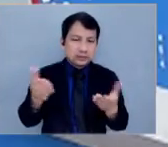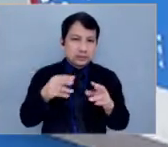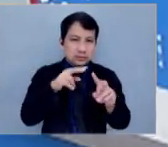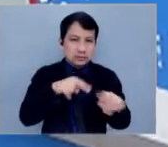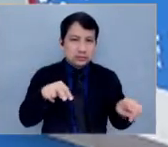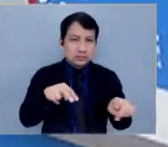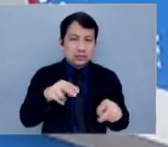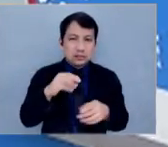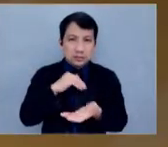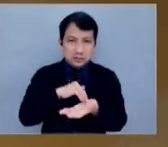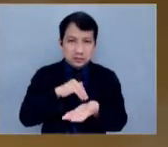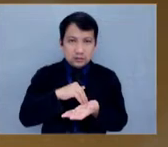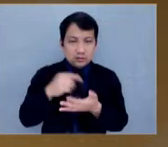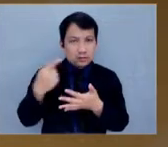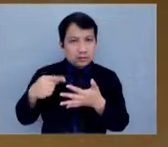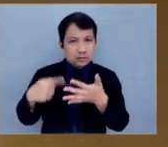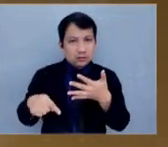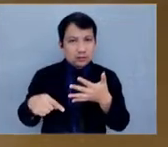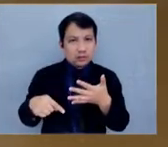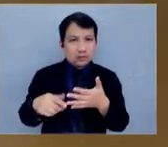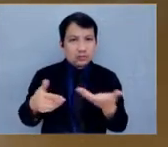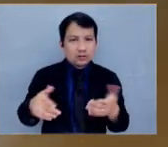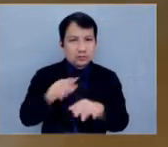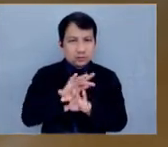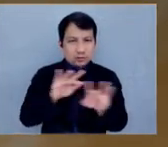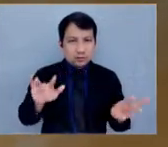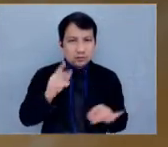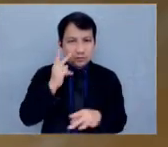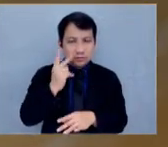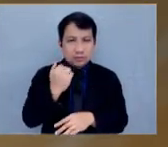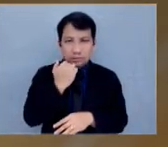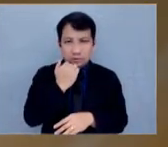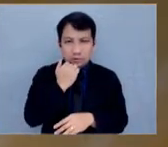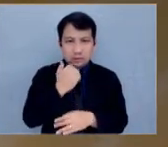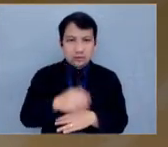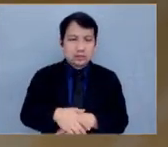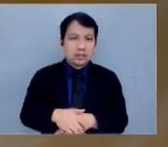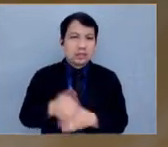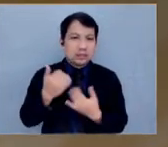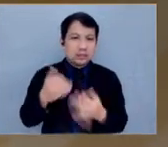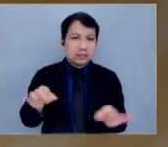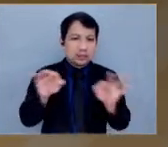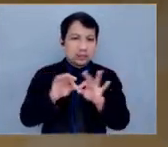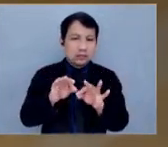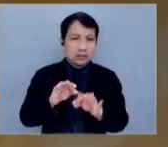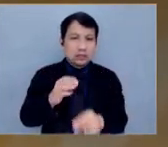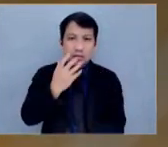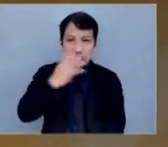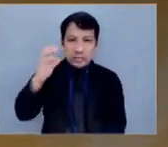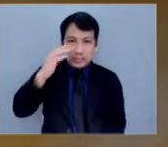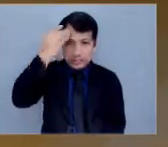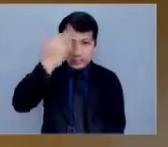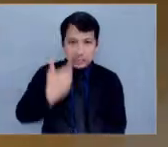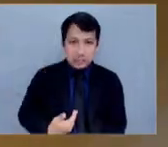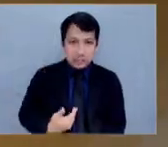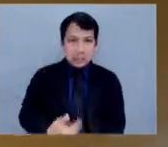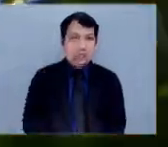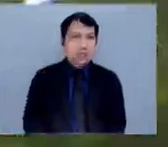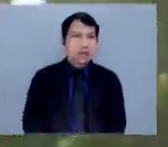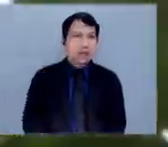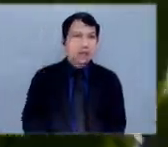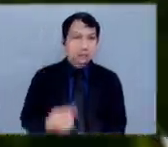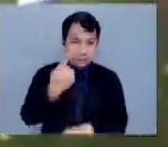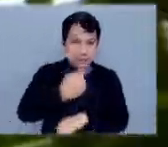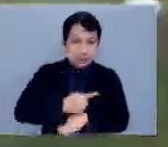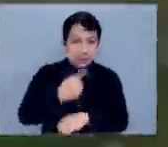na tumingin sa kanya, walang nakikitang foul play. Posibleng na heat stroke ang biktima. Nang araw na yon,